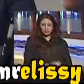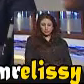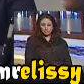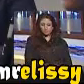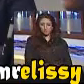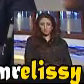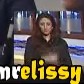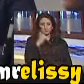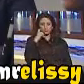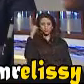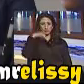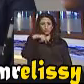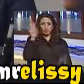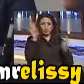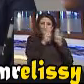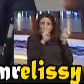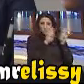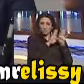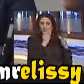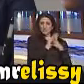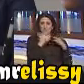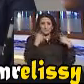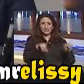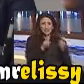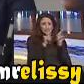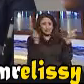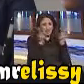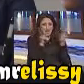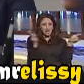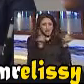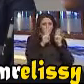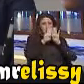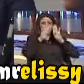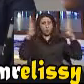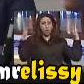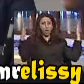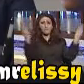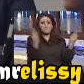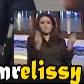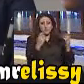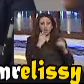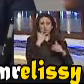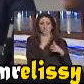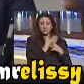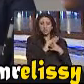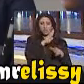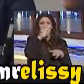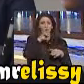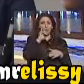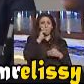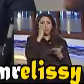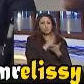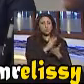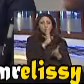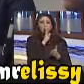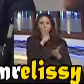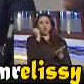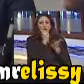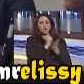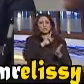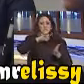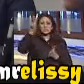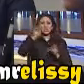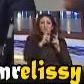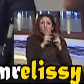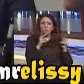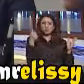مساء الخير يا فندم. أهلا بيك. دلوقتي ست اللواء إيه الأوضاع هناك مجمع التحرير؟ لماذا لم يتم فتح المجمع أمام المواطنين النهاردة يا فندم؟ وستك سمعت في التقرير الناس